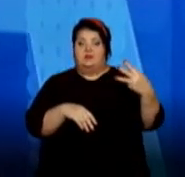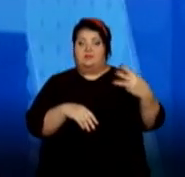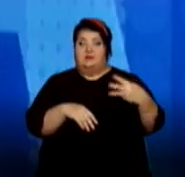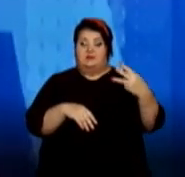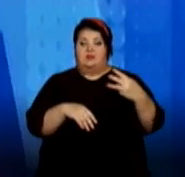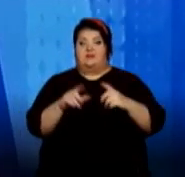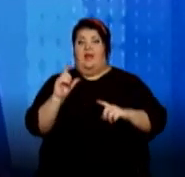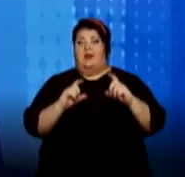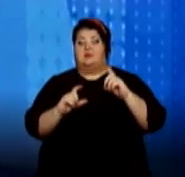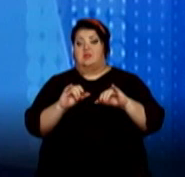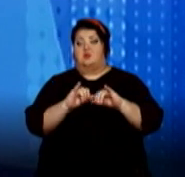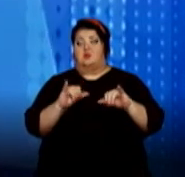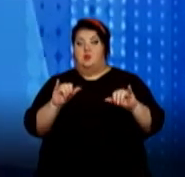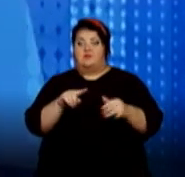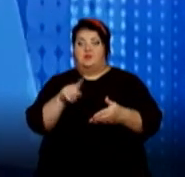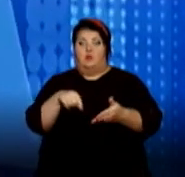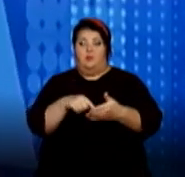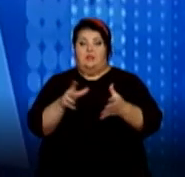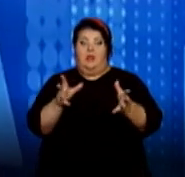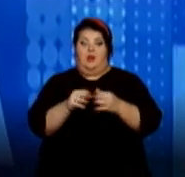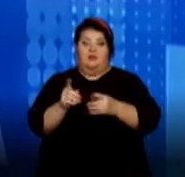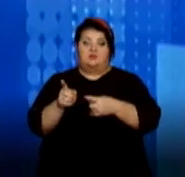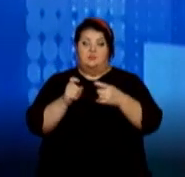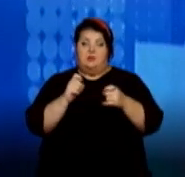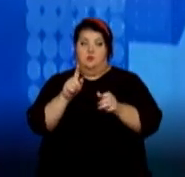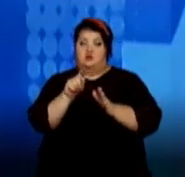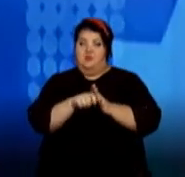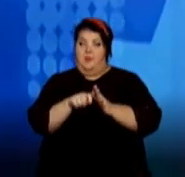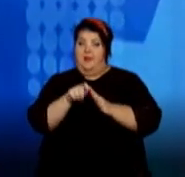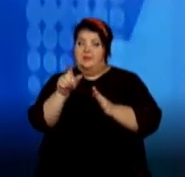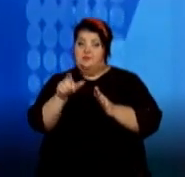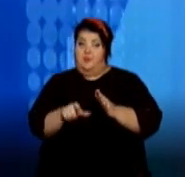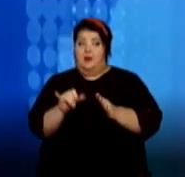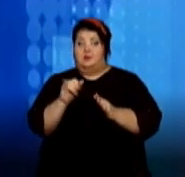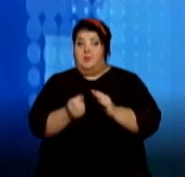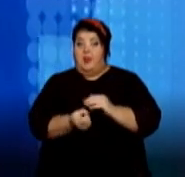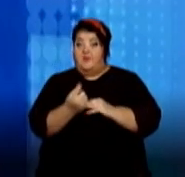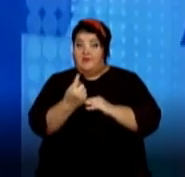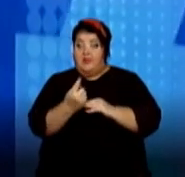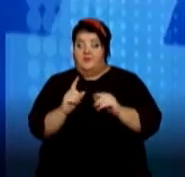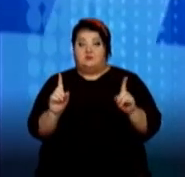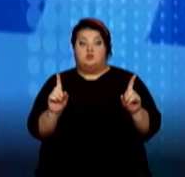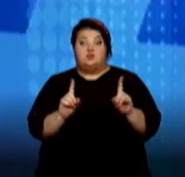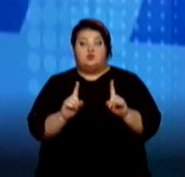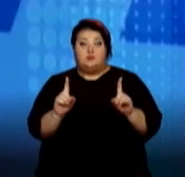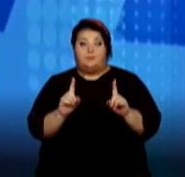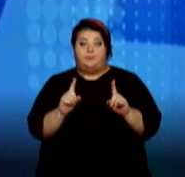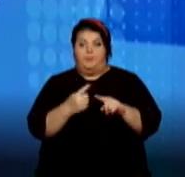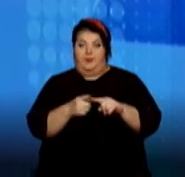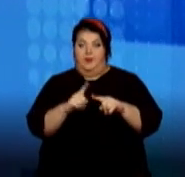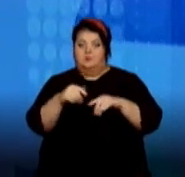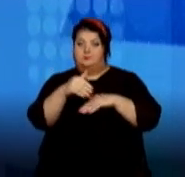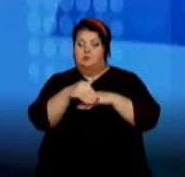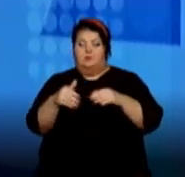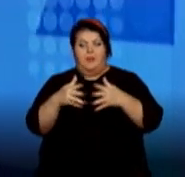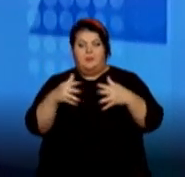міста, разом з залученими експертами. І виявилось, що по Яківчанській